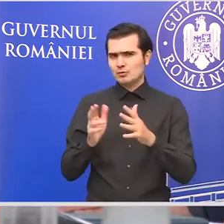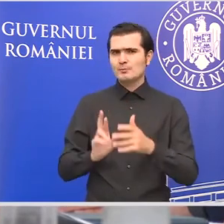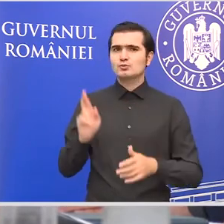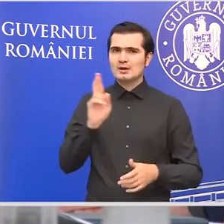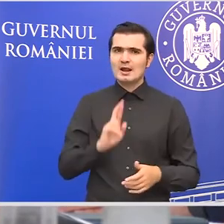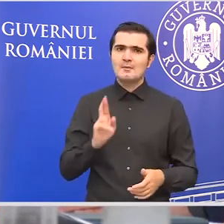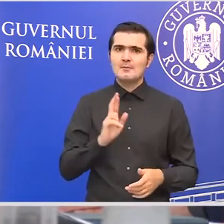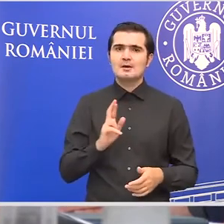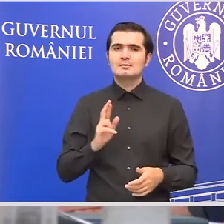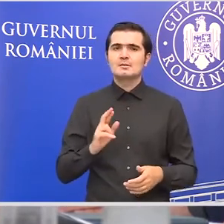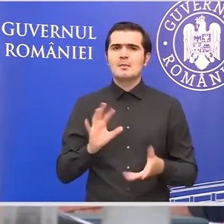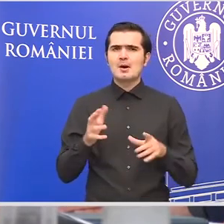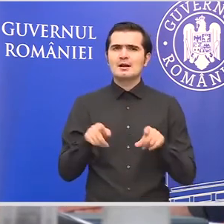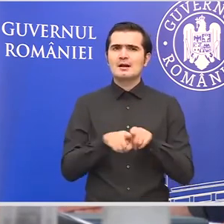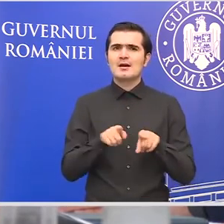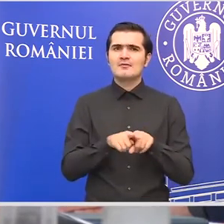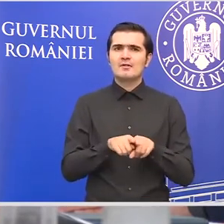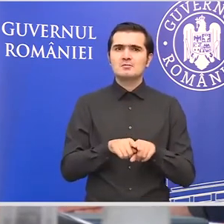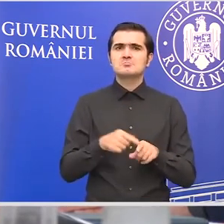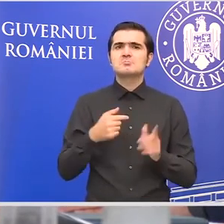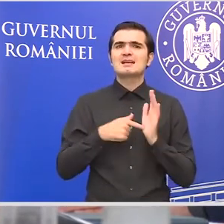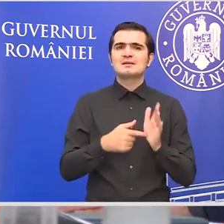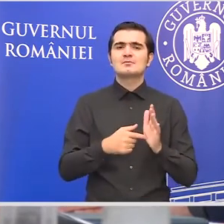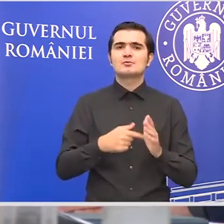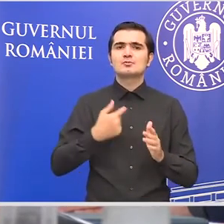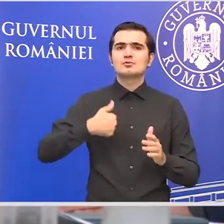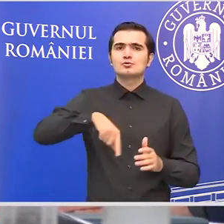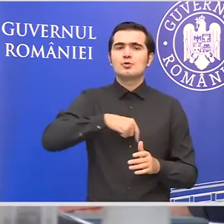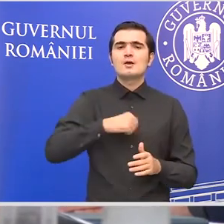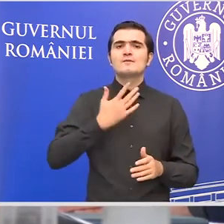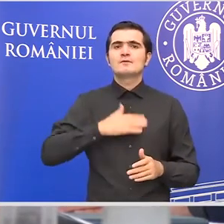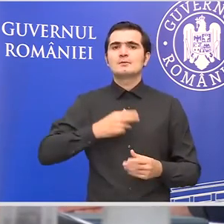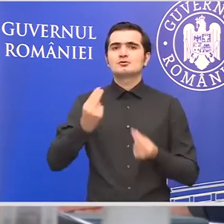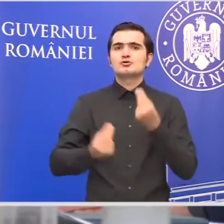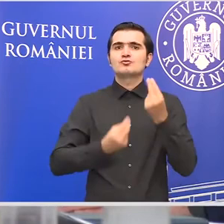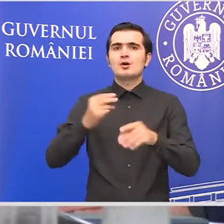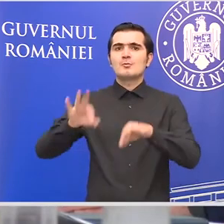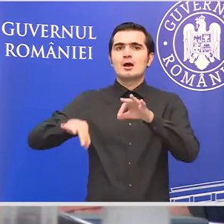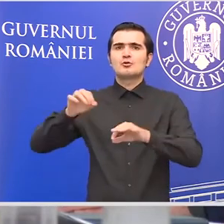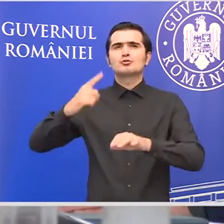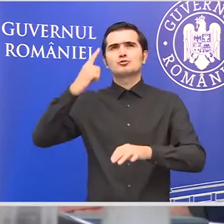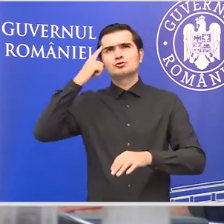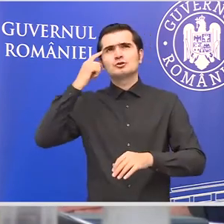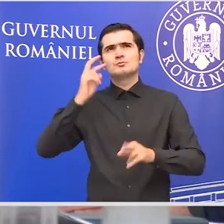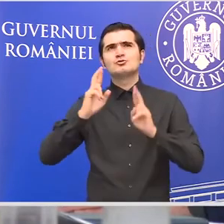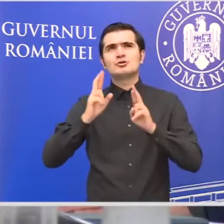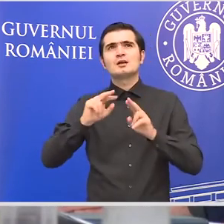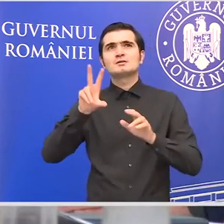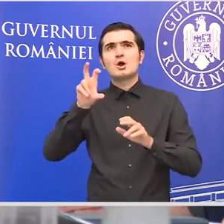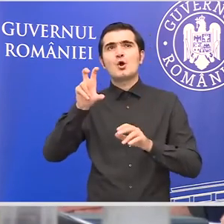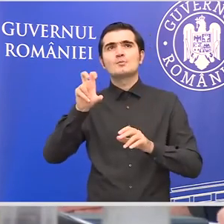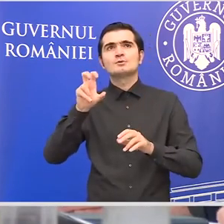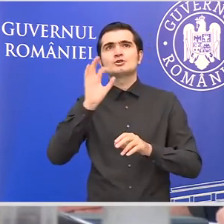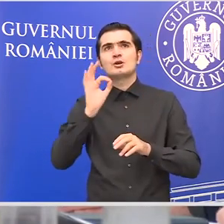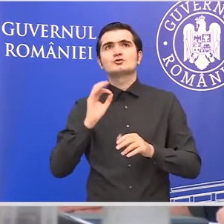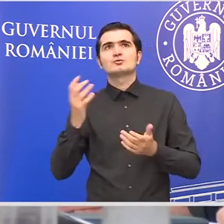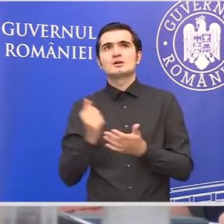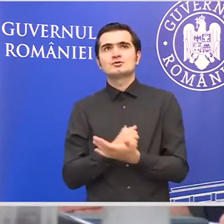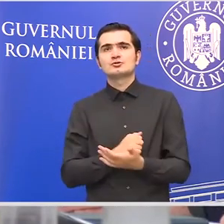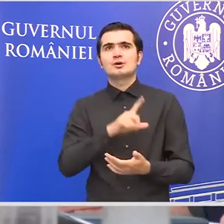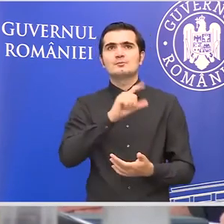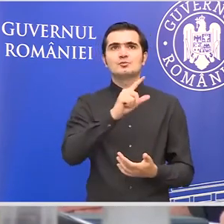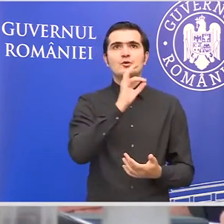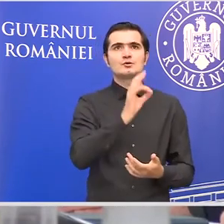repet, este ca și când am alege sau nu să jucăm la roto, având șanse 80% să câștigăm și 20% să